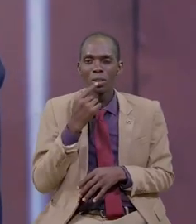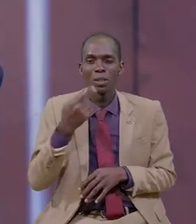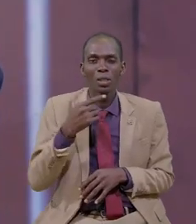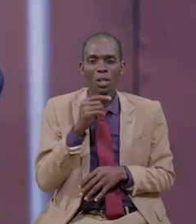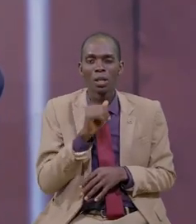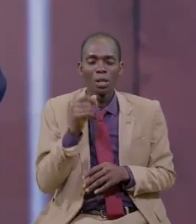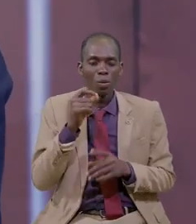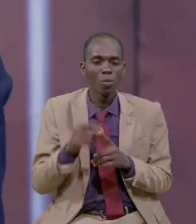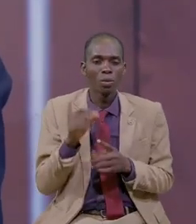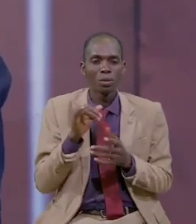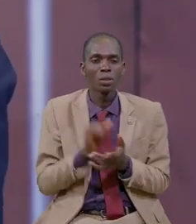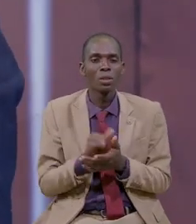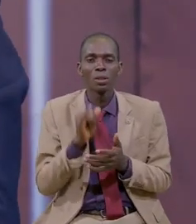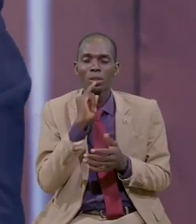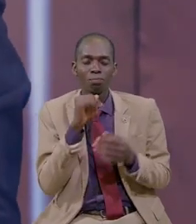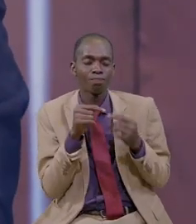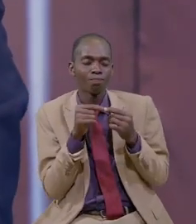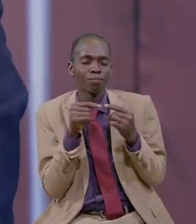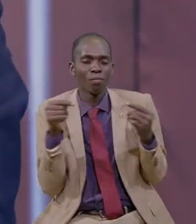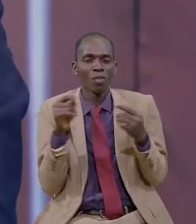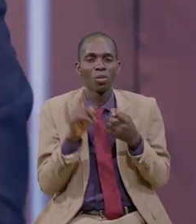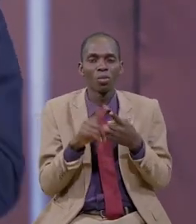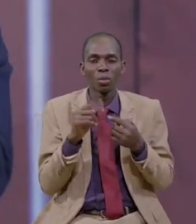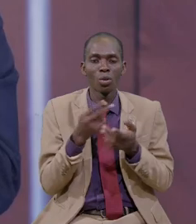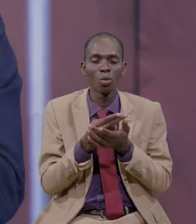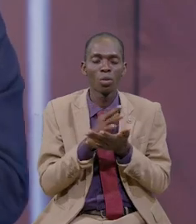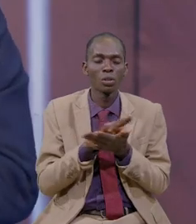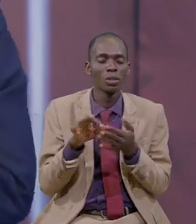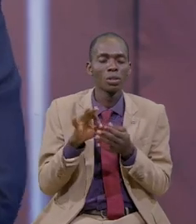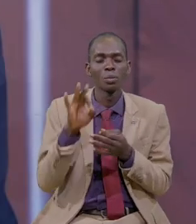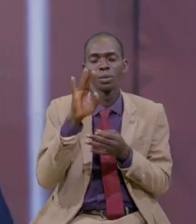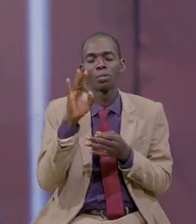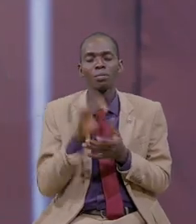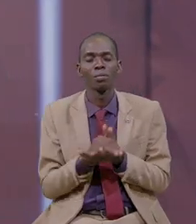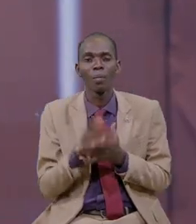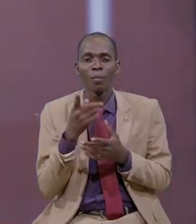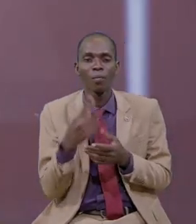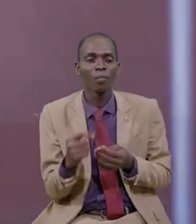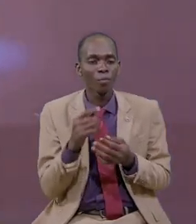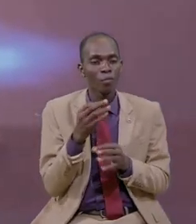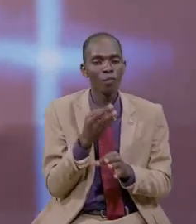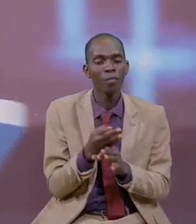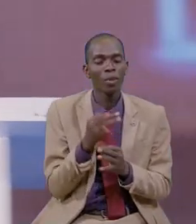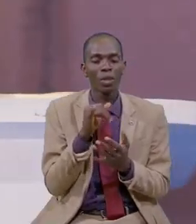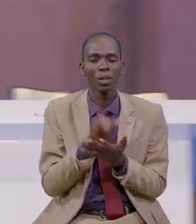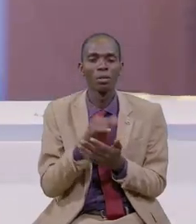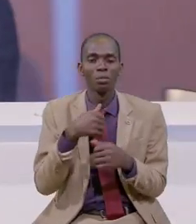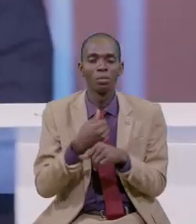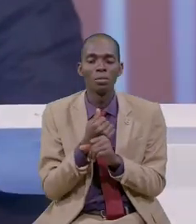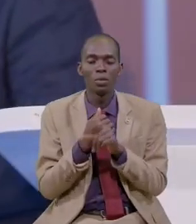rien de contraire au Saint-Esprit. La foi qui t'amène à